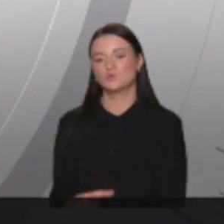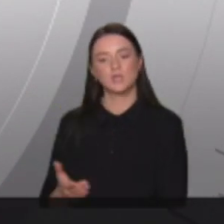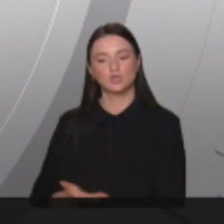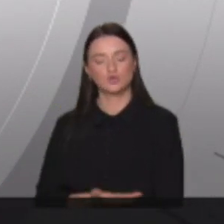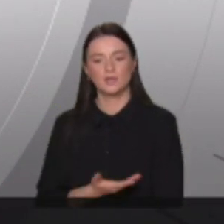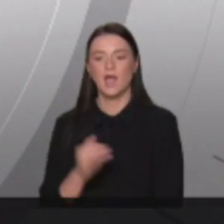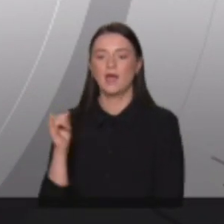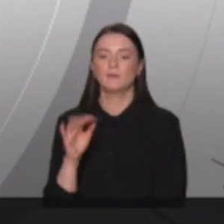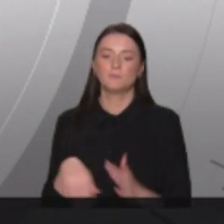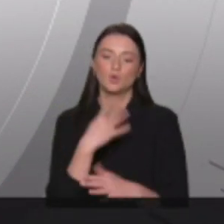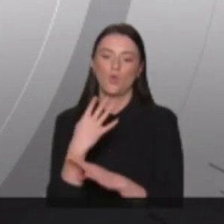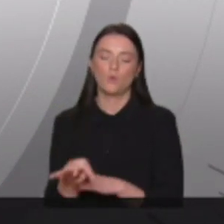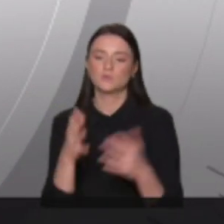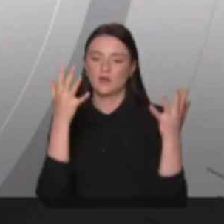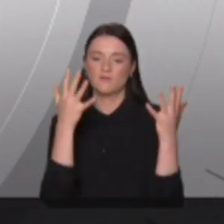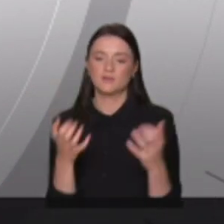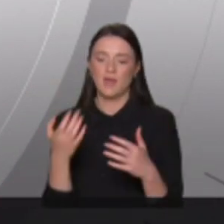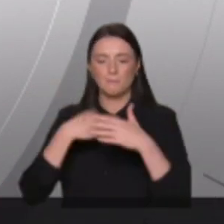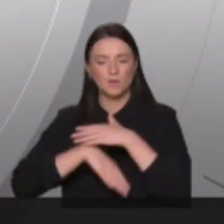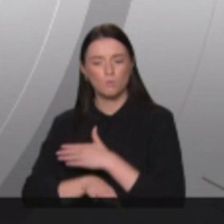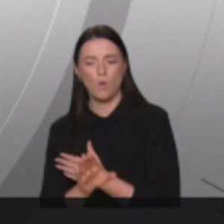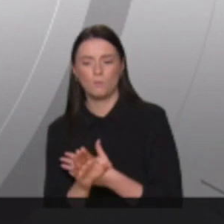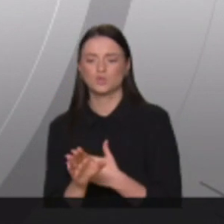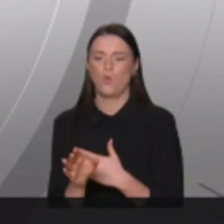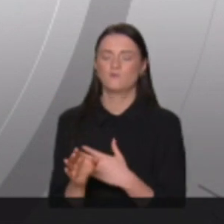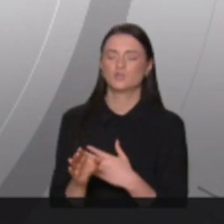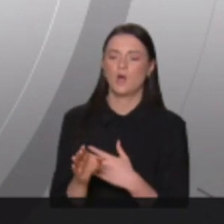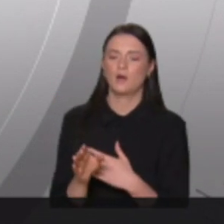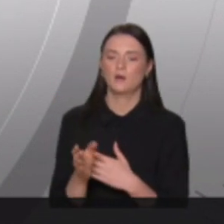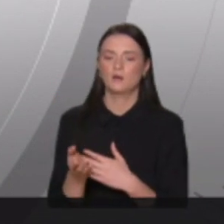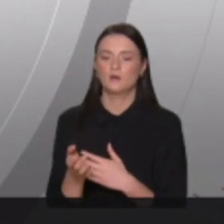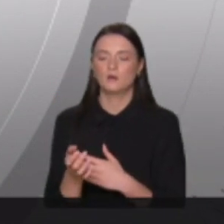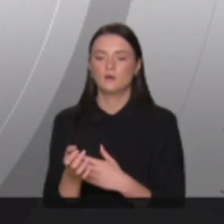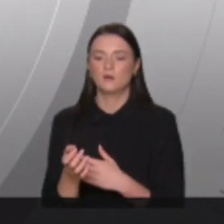Під обстрілами у темних бомбосховищах, у